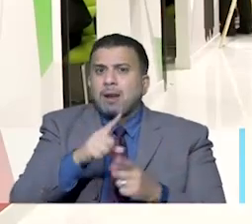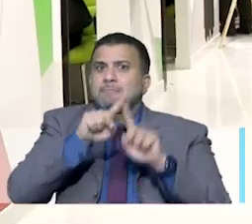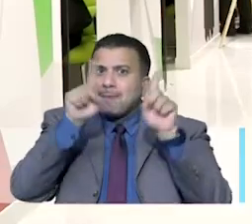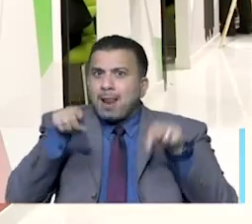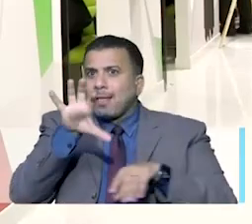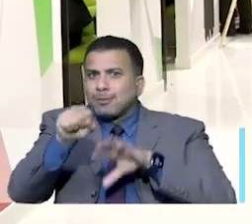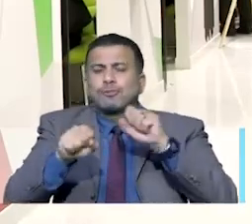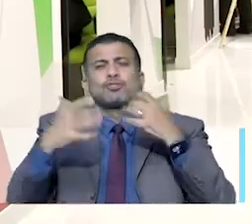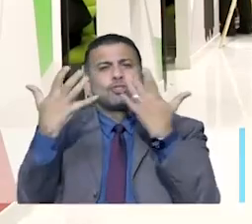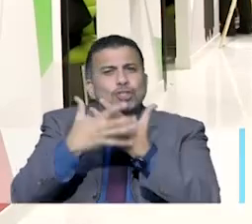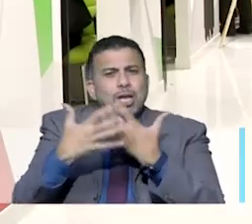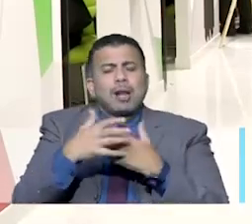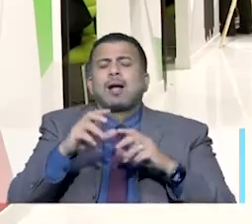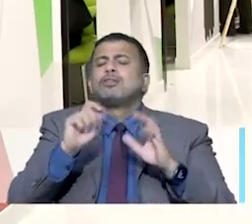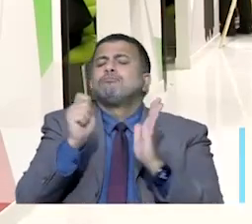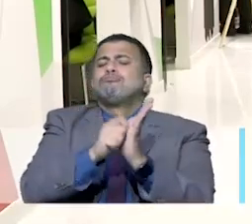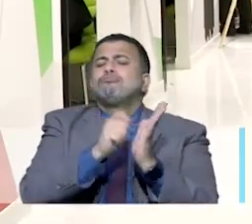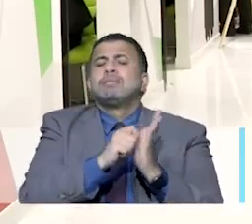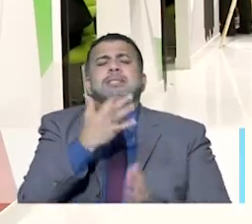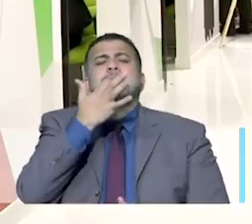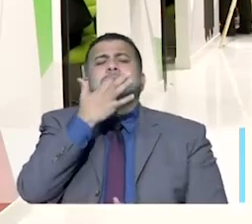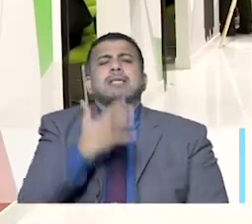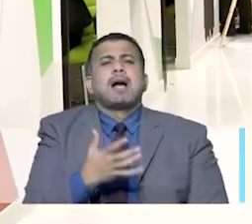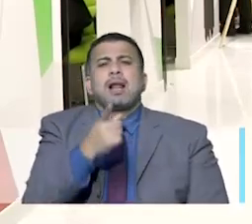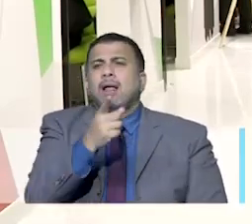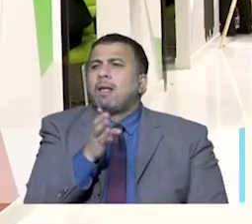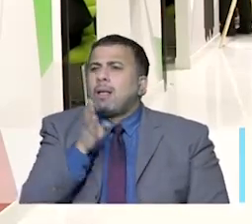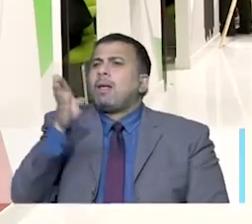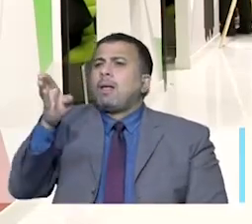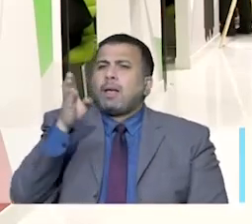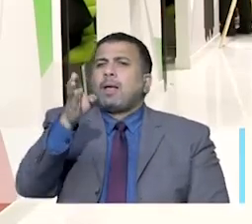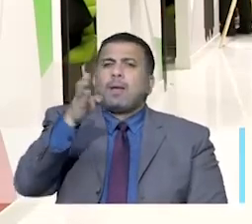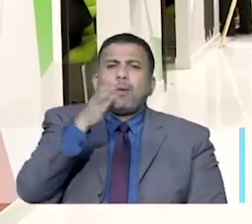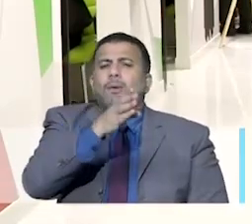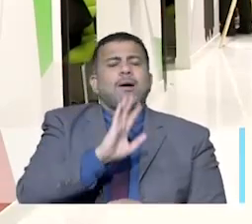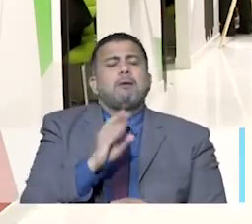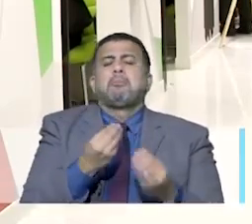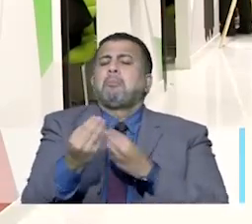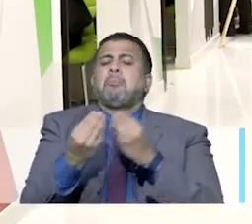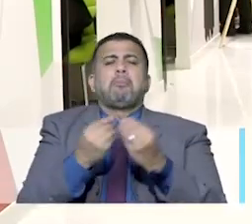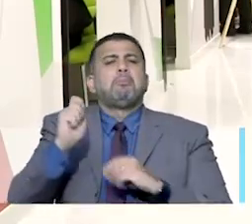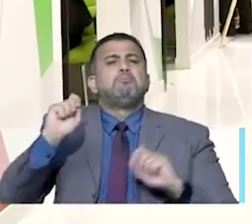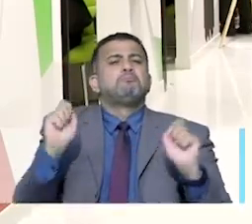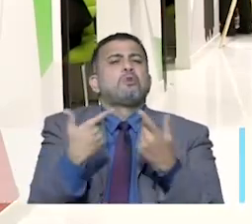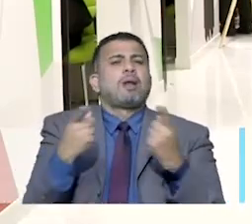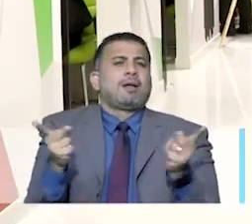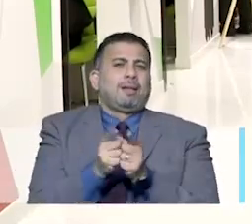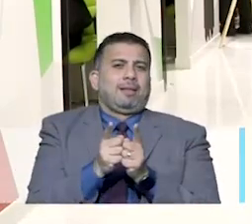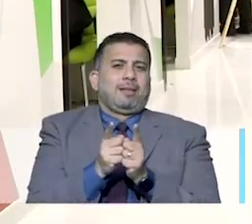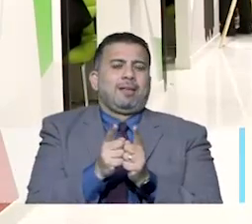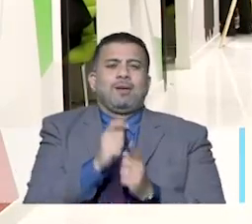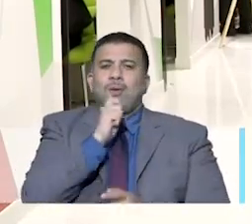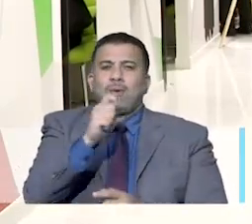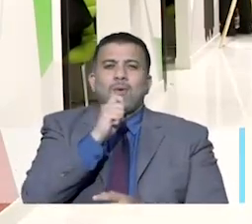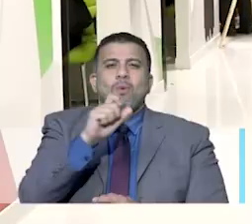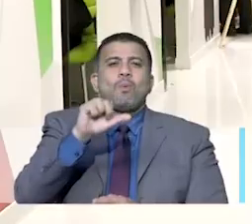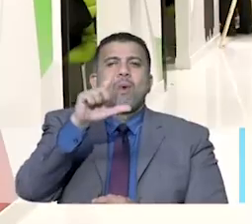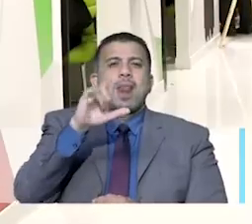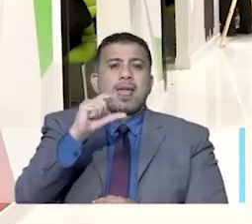مكان واحد ليسهل عليهم رحله انهاء تعاملاتهم لاخبار الدارد الاصبحي